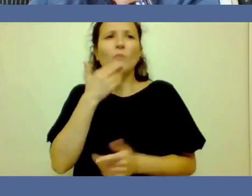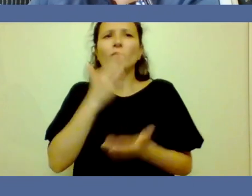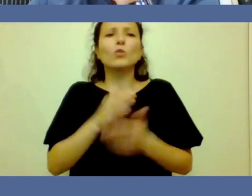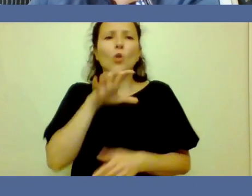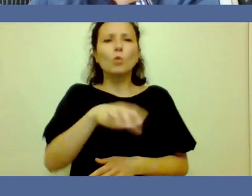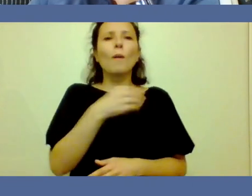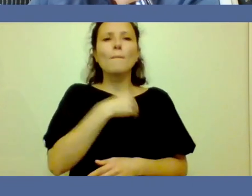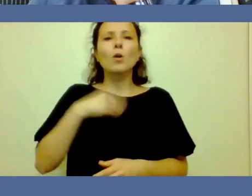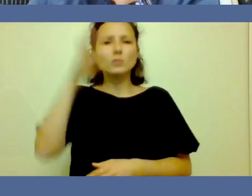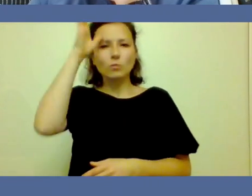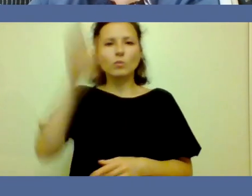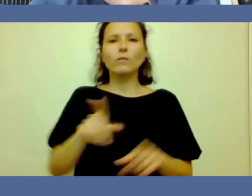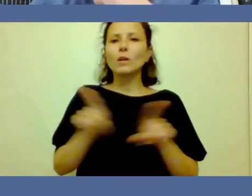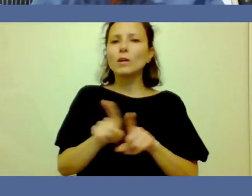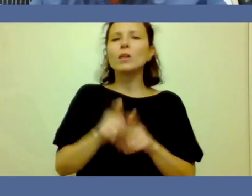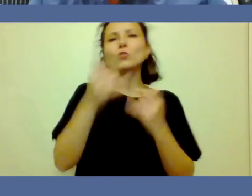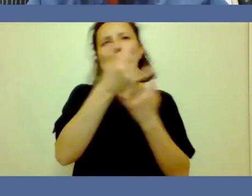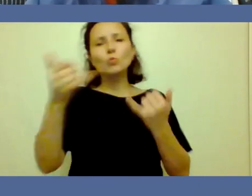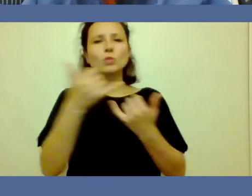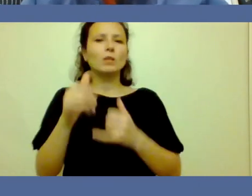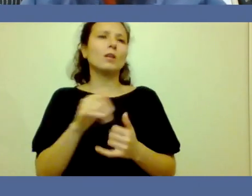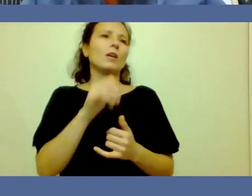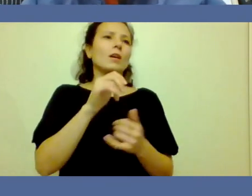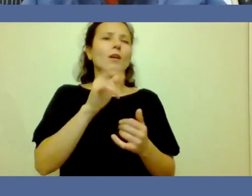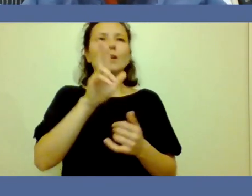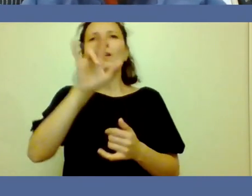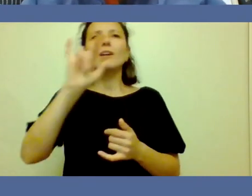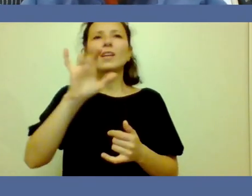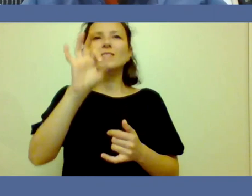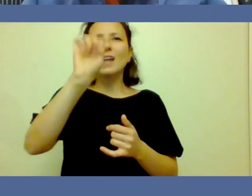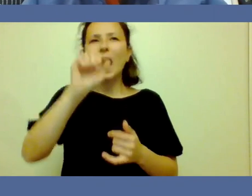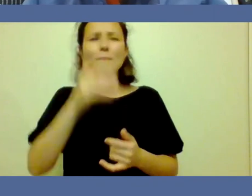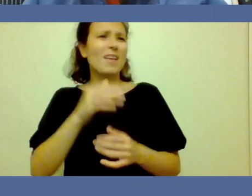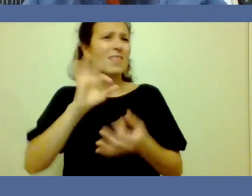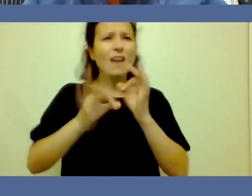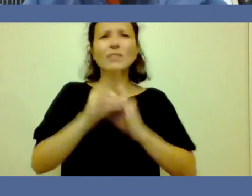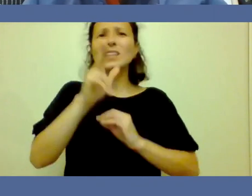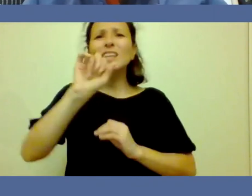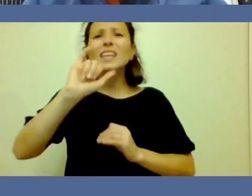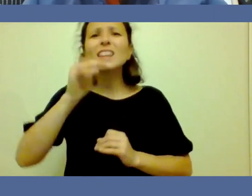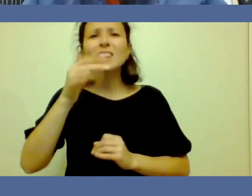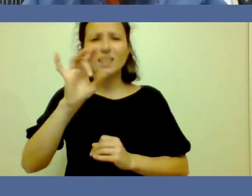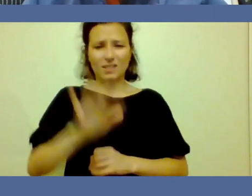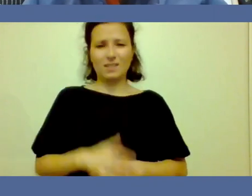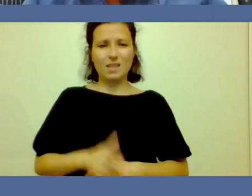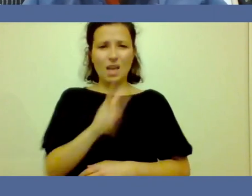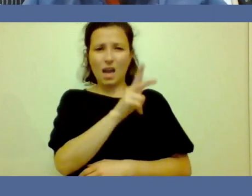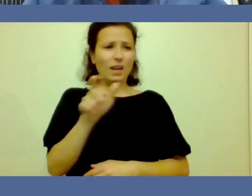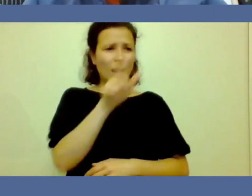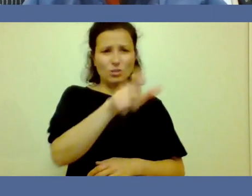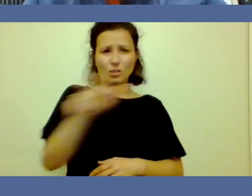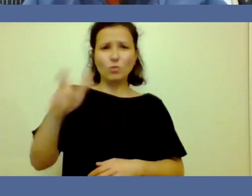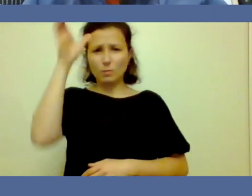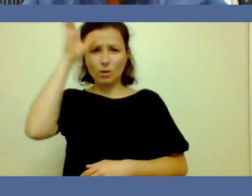tak? Mówimy o Lee Childie, mówimy o Grishamie, nawet o Kingu, tak? A każdy z nich ma na swoim koncie różnego